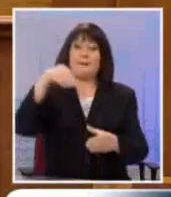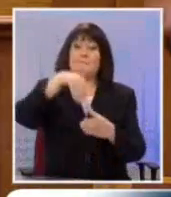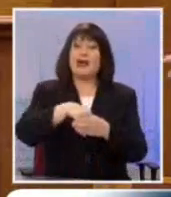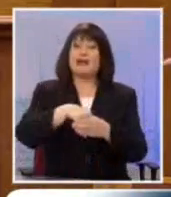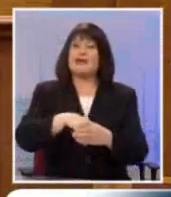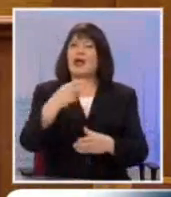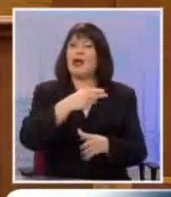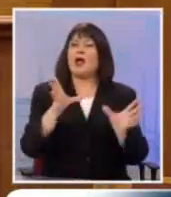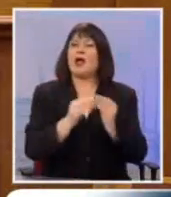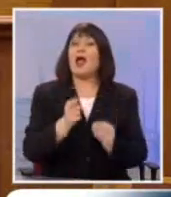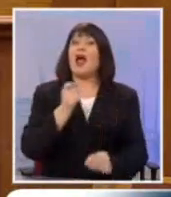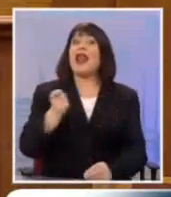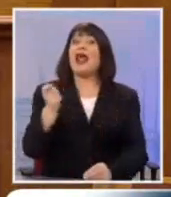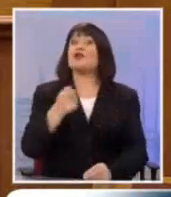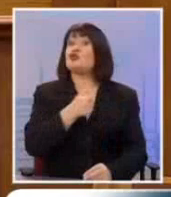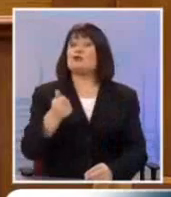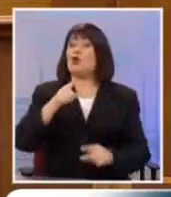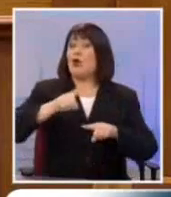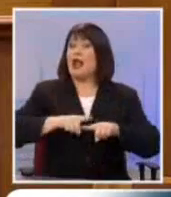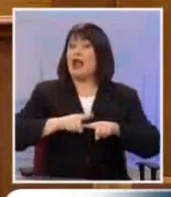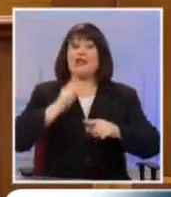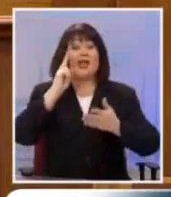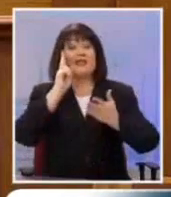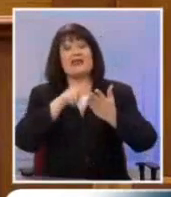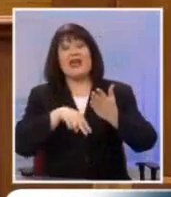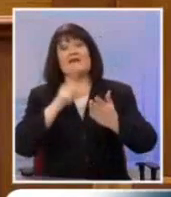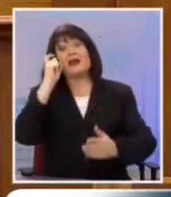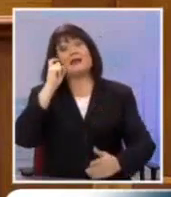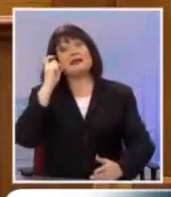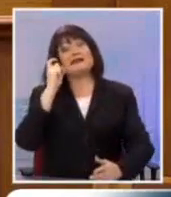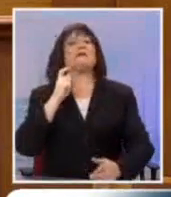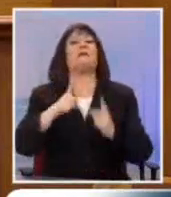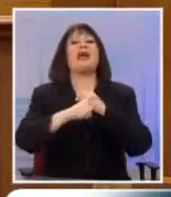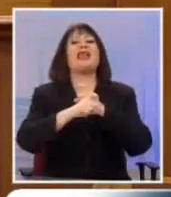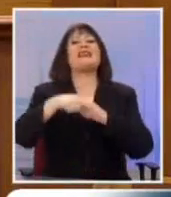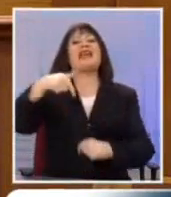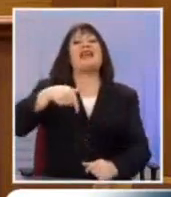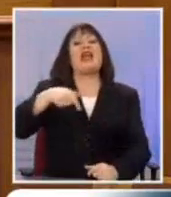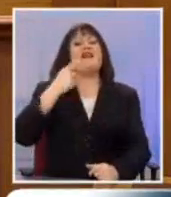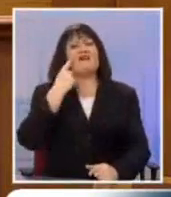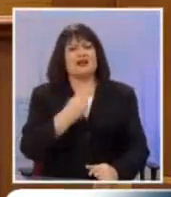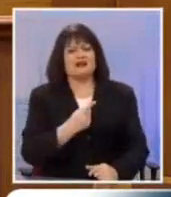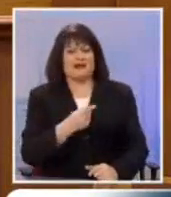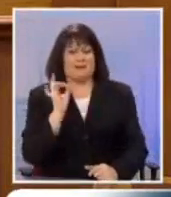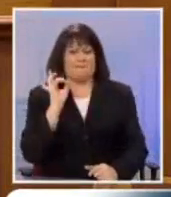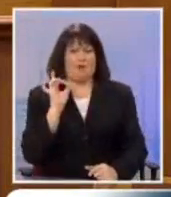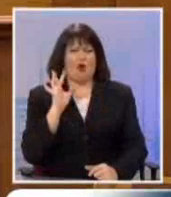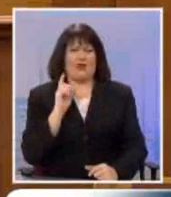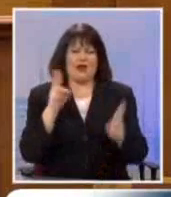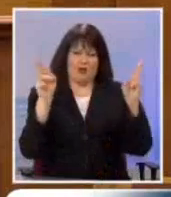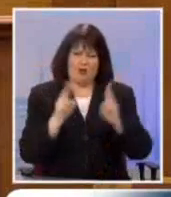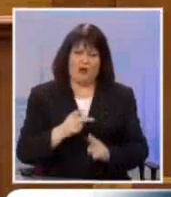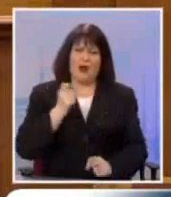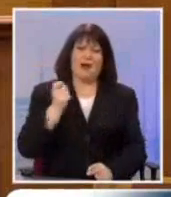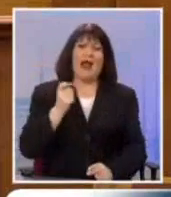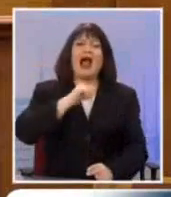χρέους, που δεν είναι μόνο ελληνικό φαινόμενο. Διαβάστε την έκθεση της Γενέβης, που πουθενά δεν έχει μειωθεί το χρέος ως